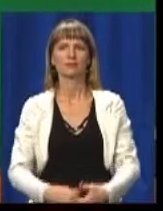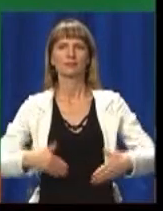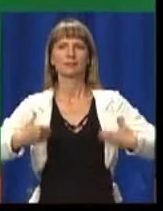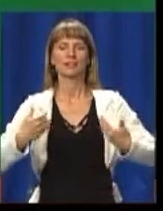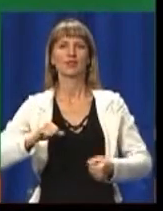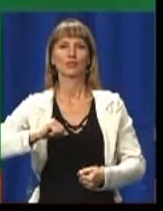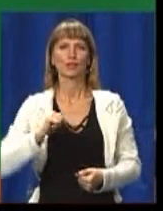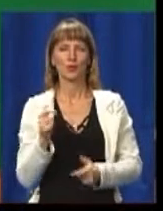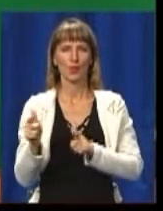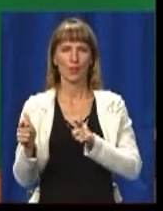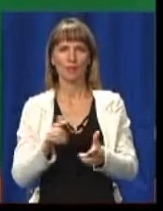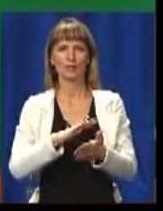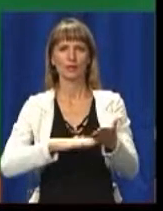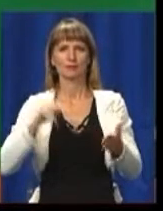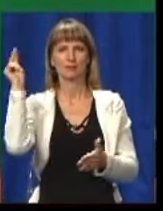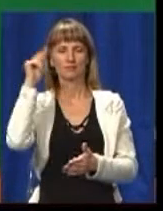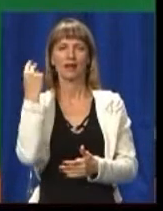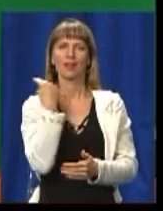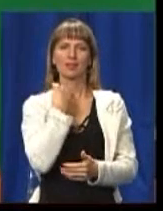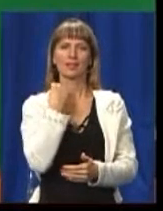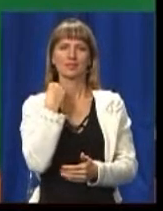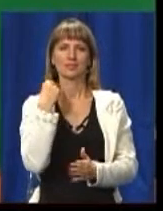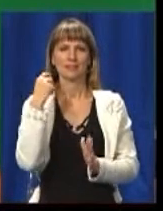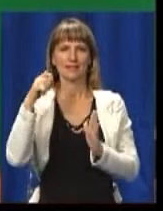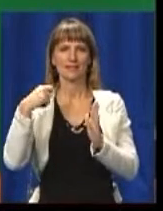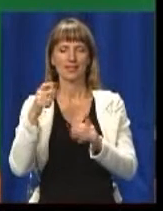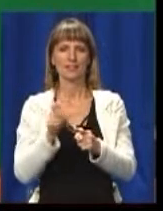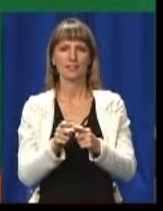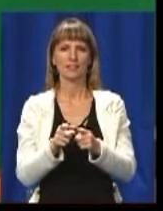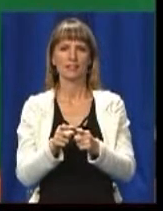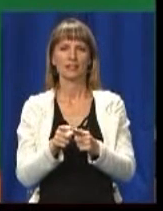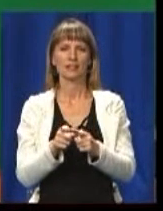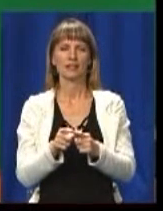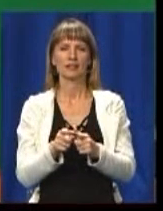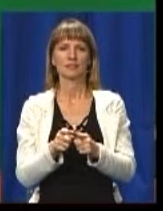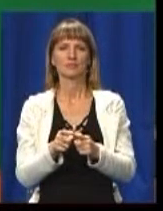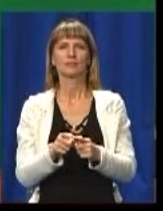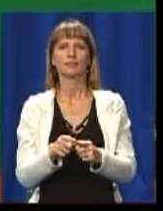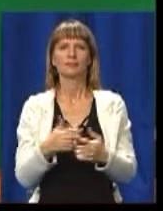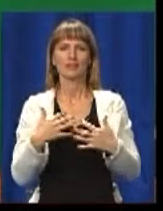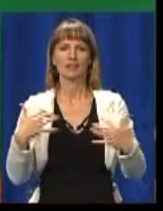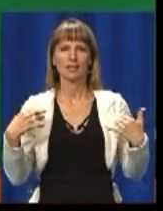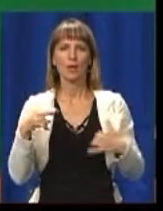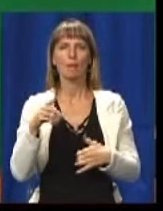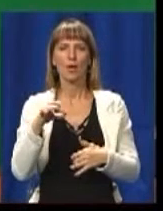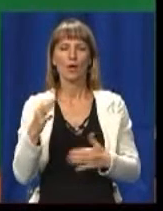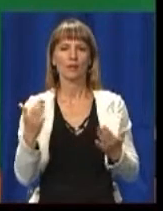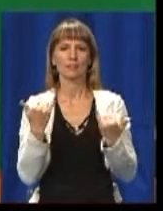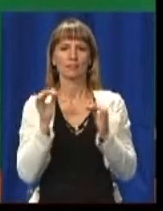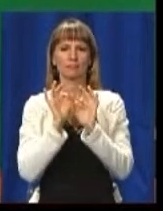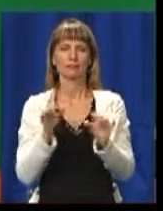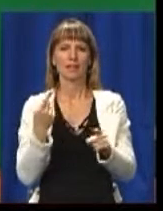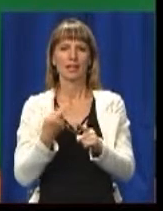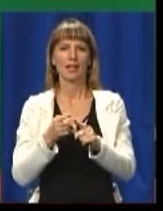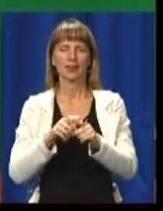Привіт, друзі! Готові продовжувати вивчати англійський відеословник? Тоді ж почнімо! Тваринка, про яку сьогодні вам розповімо,